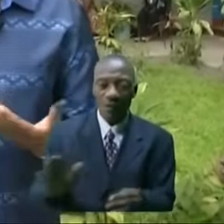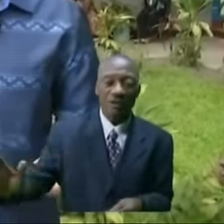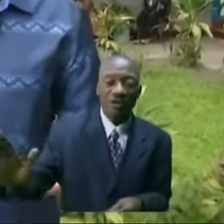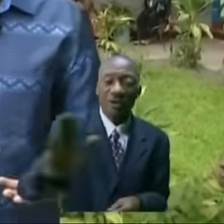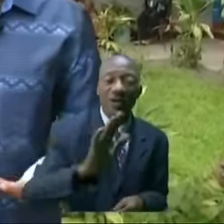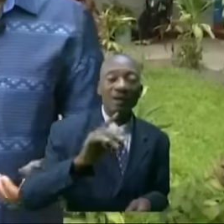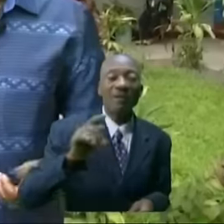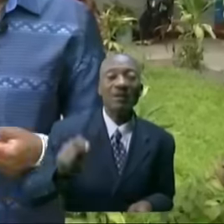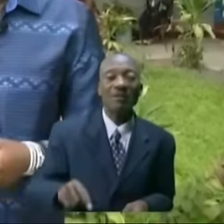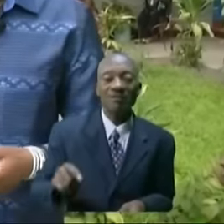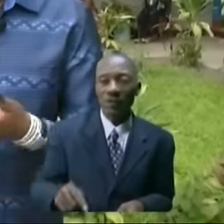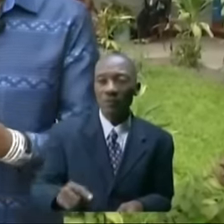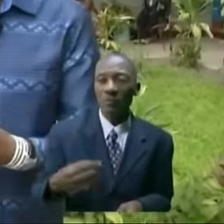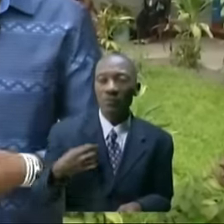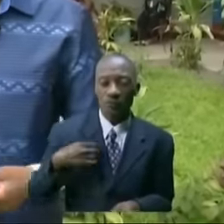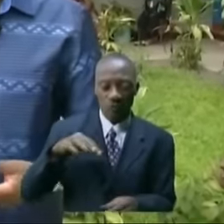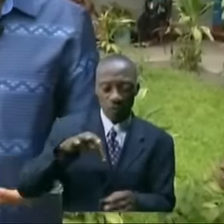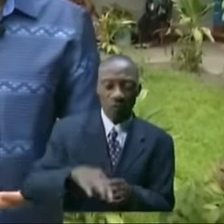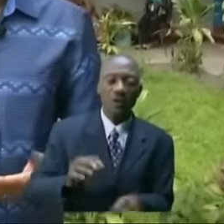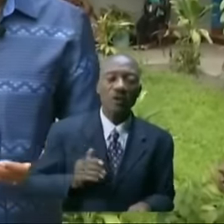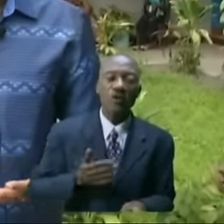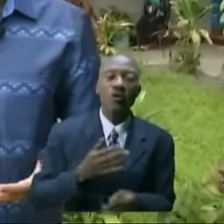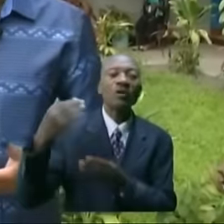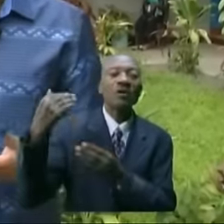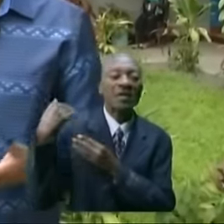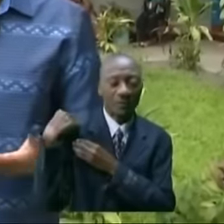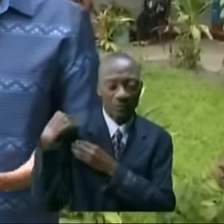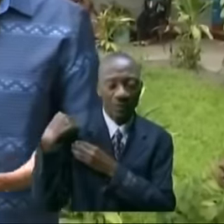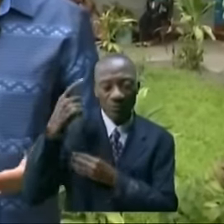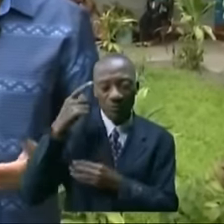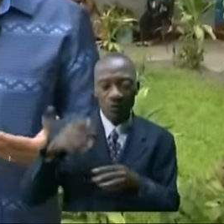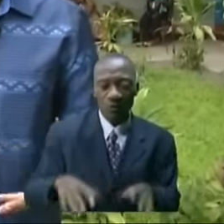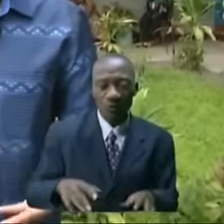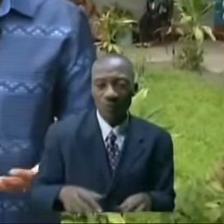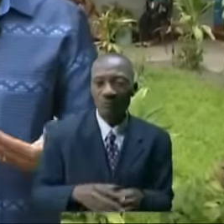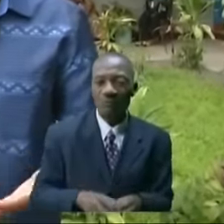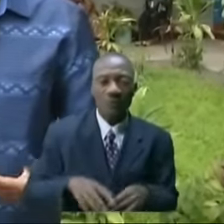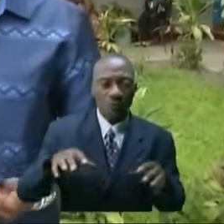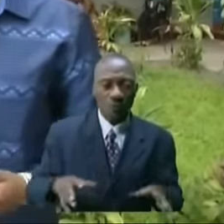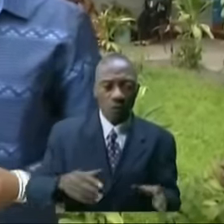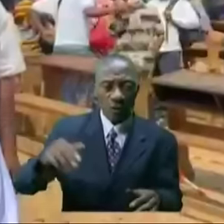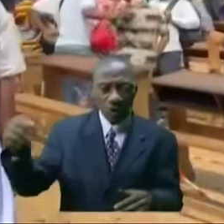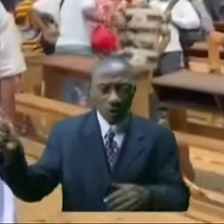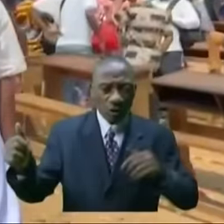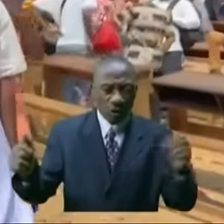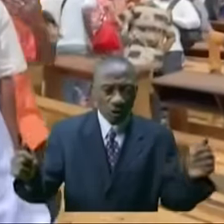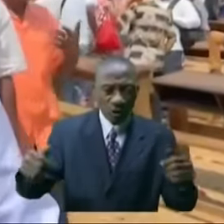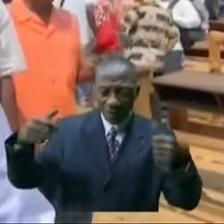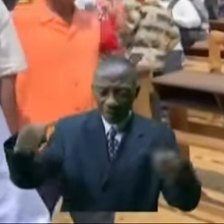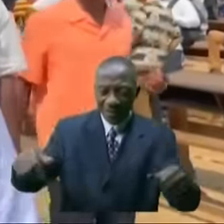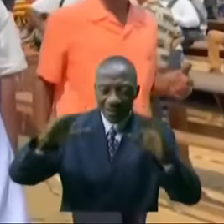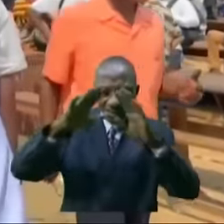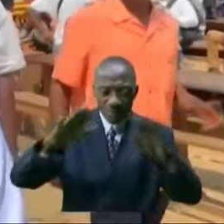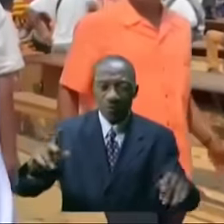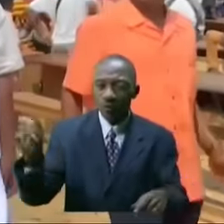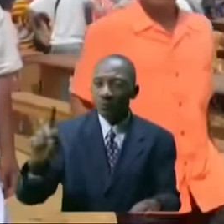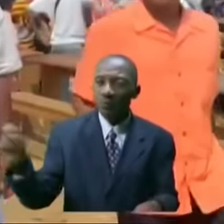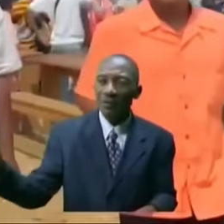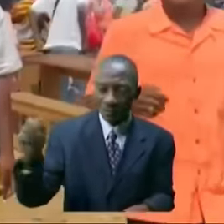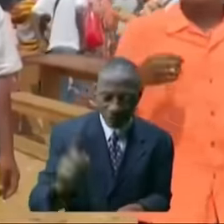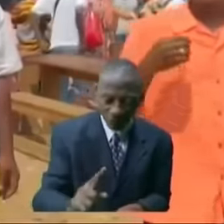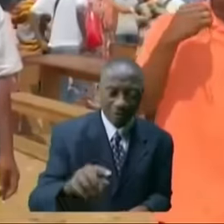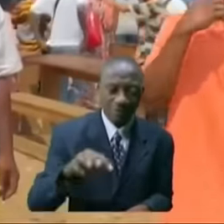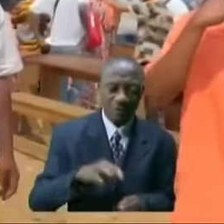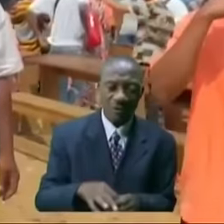nos propres dirigeants. Et là, c'est l'occasion. Donc, les Congolais qui sont encore chez eux, qui se lèvent, qu'ils aillent voter. Aujourd'hui, on se rend compte, je ne sais pas